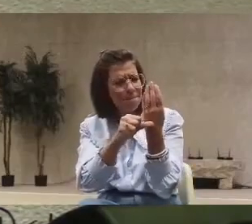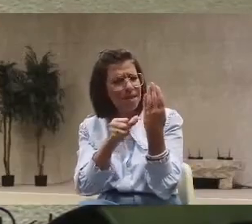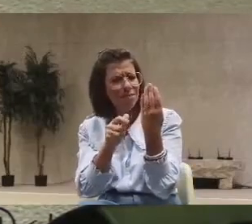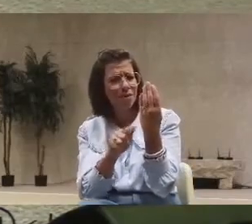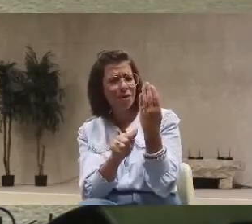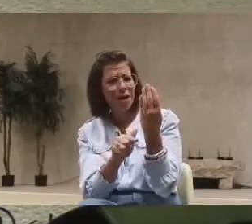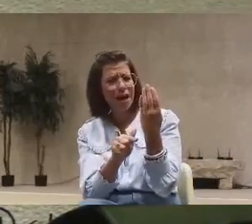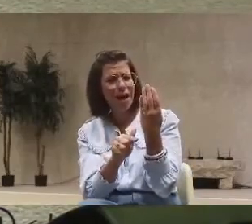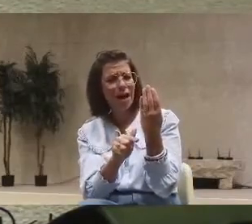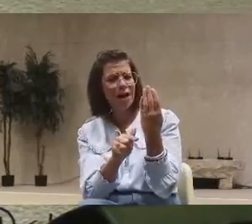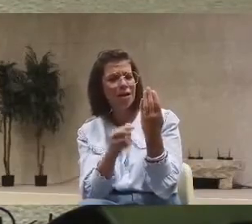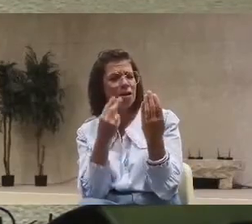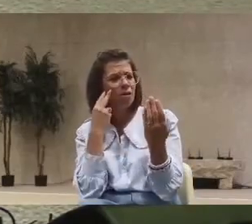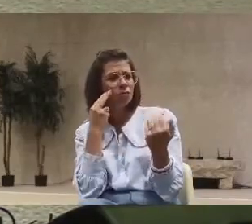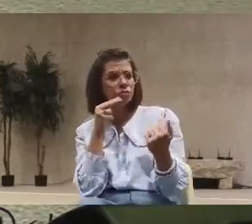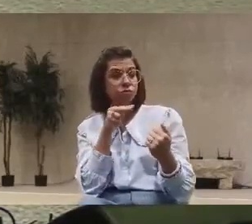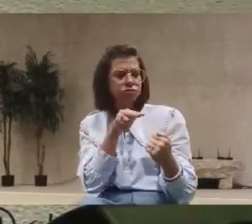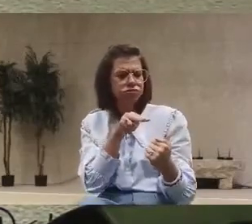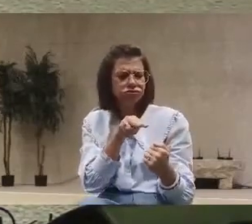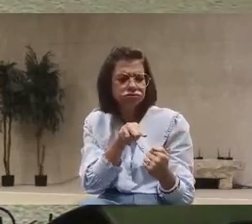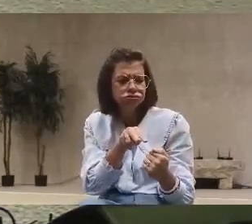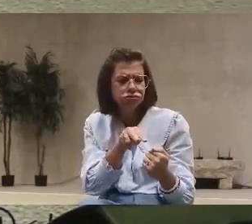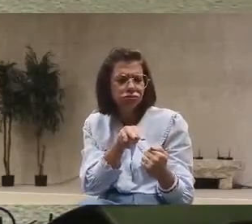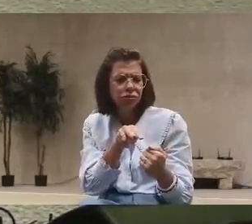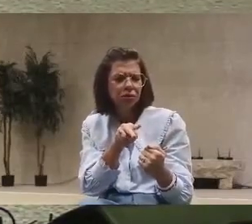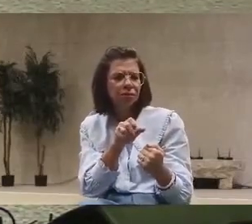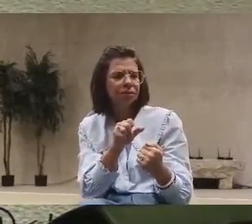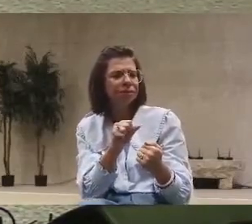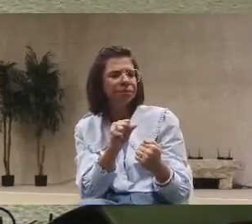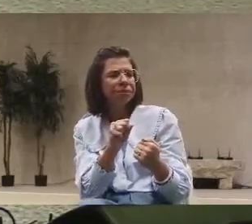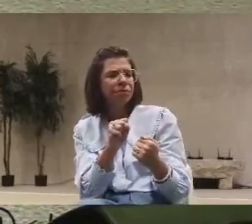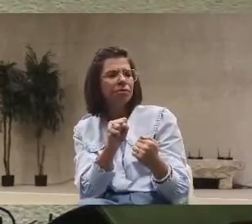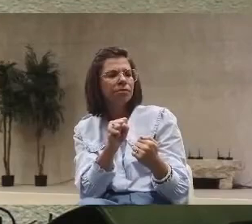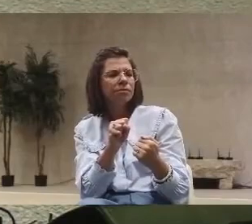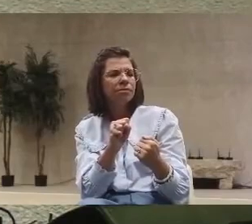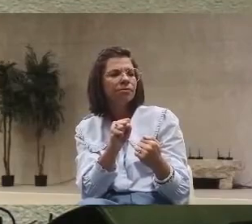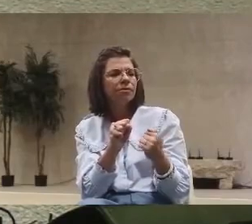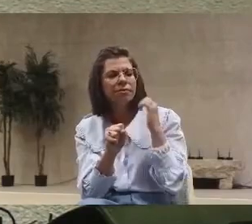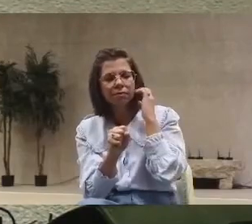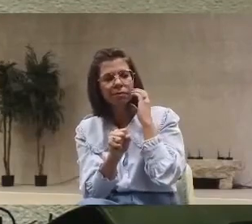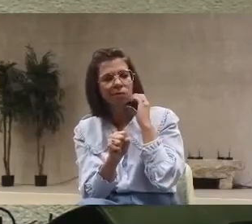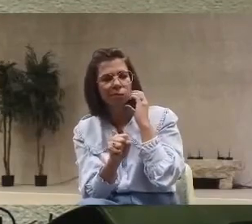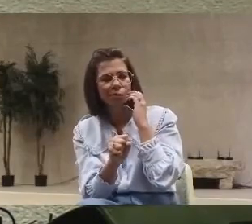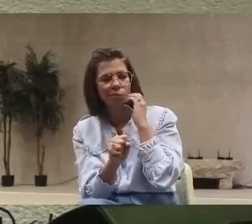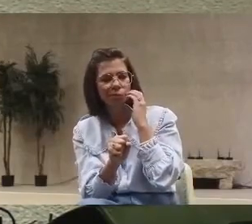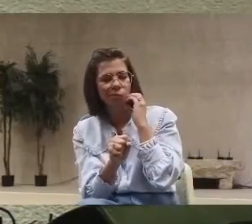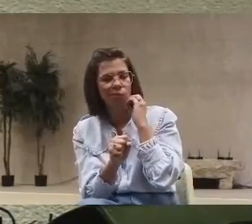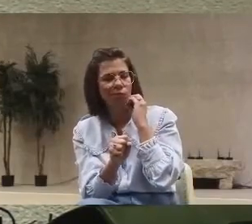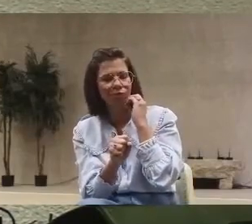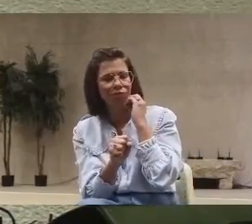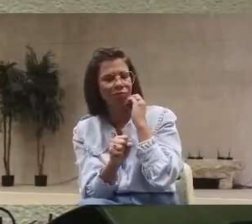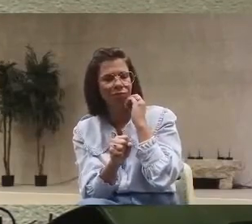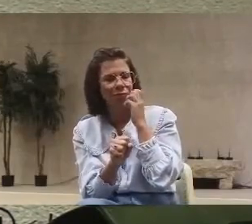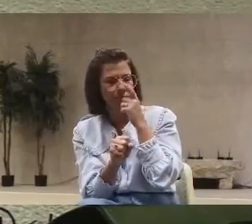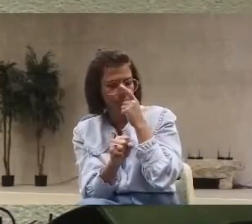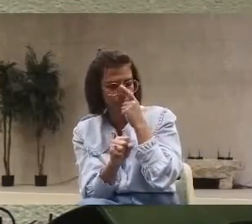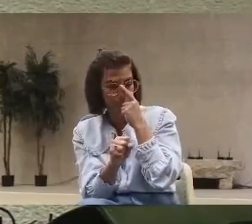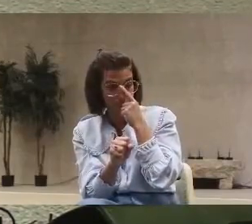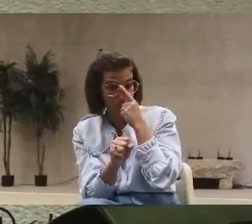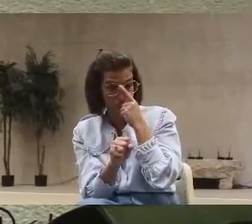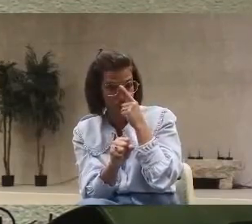tomber dans le piège d'un évangile psychologique et de jouer au